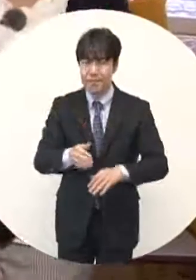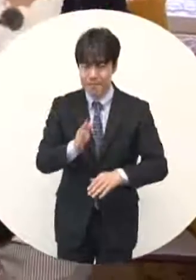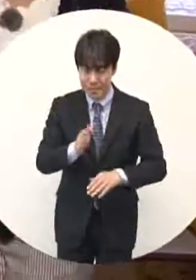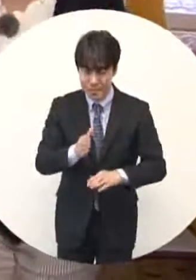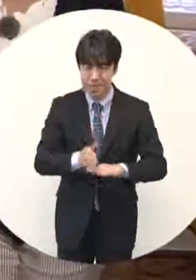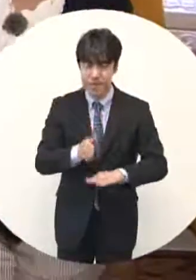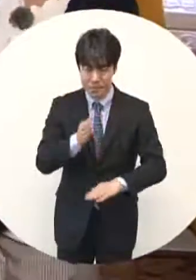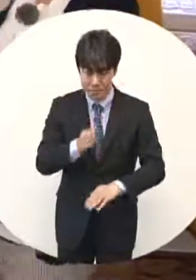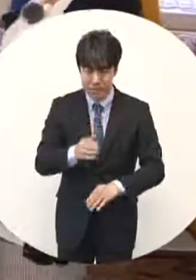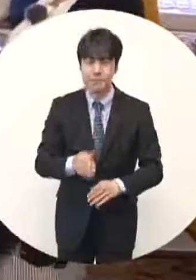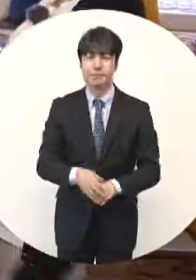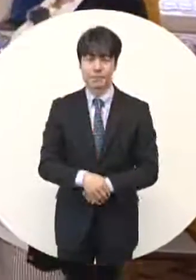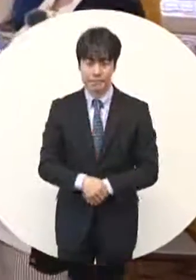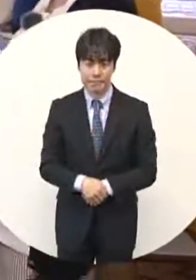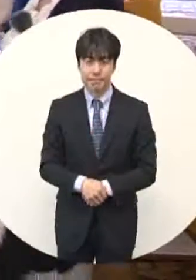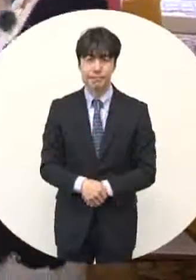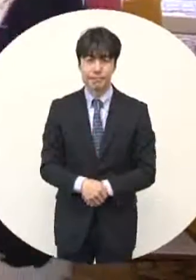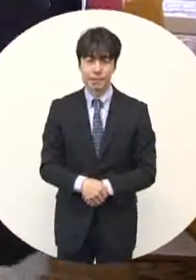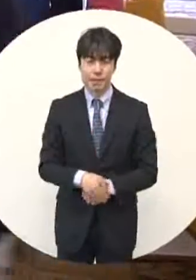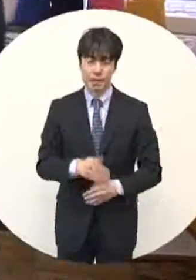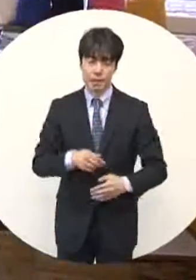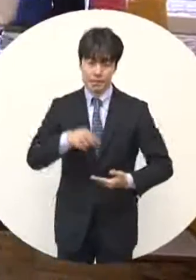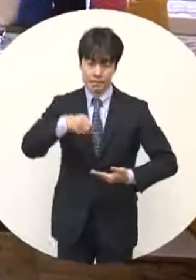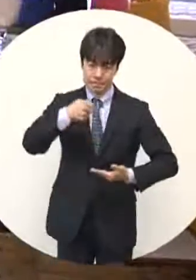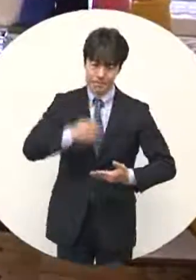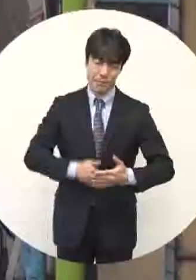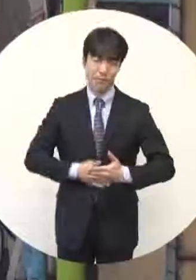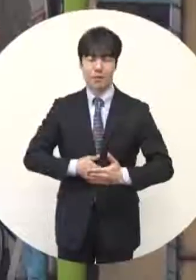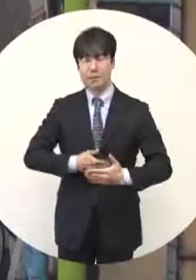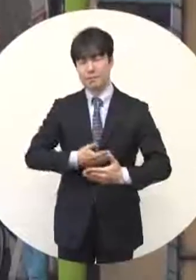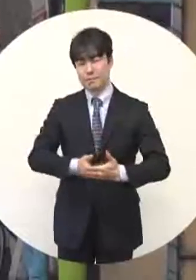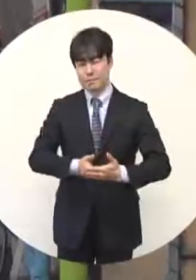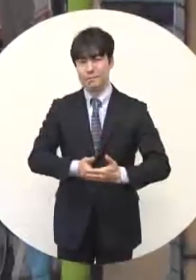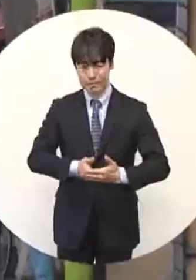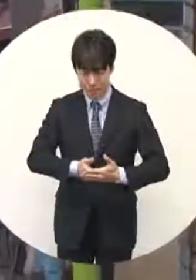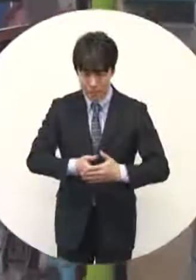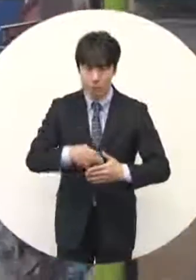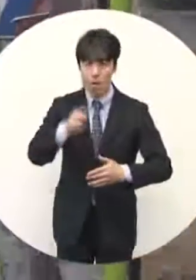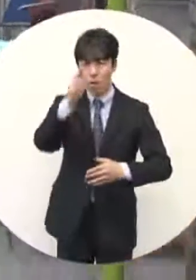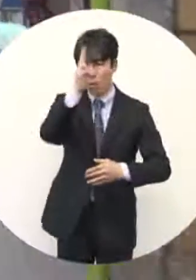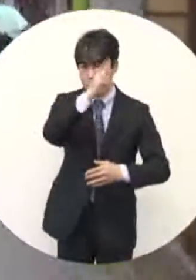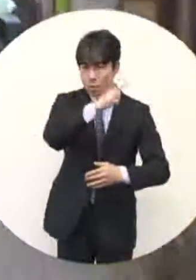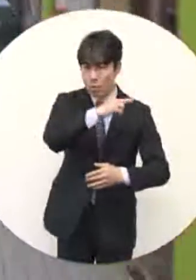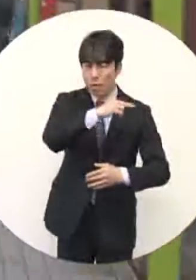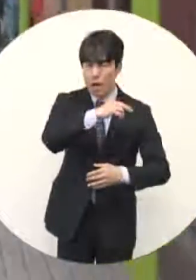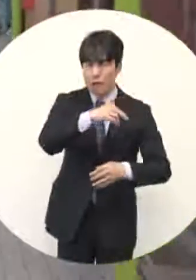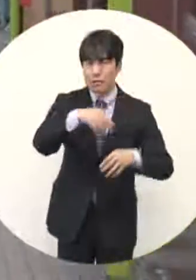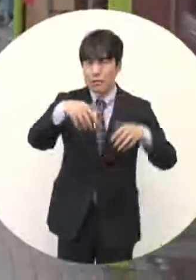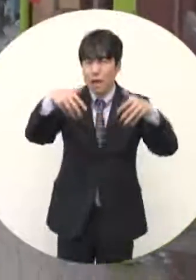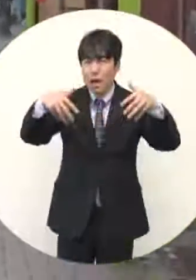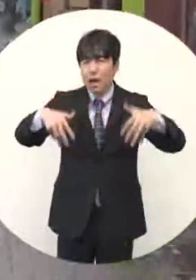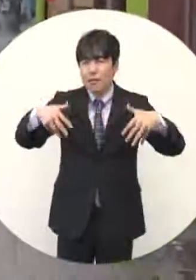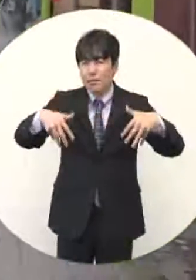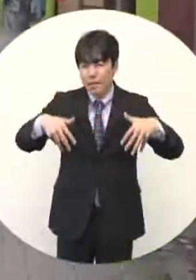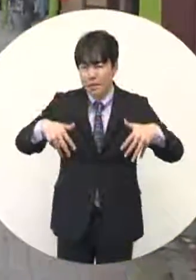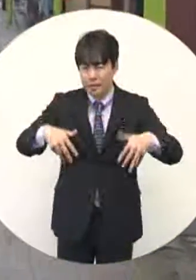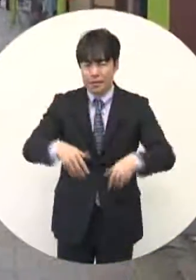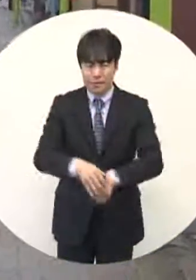した。 お腹もいっぱいになって、お昼を過ぎると雨が降ってきました